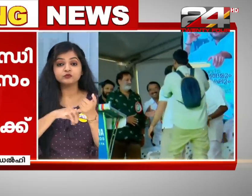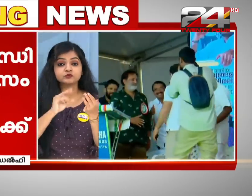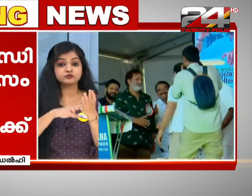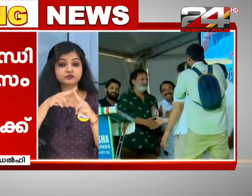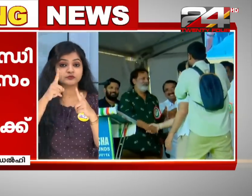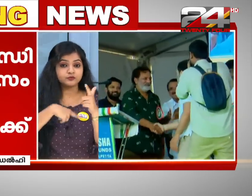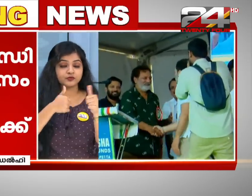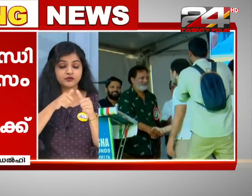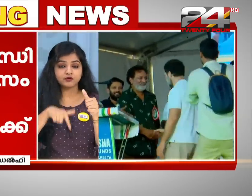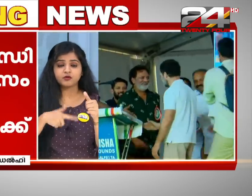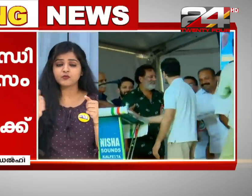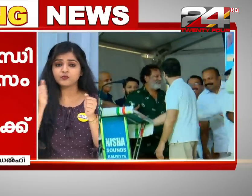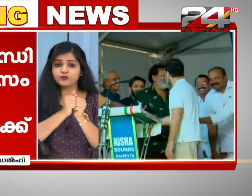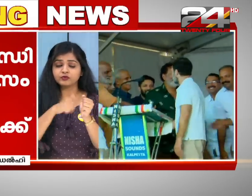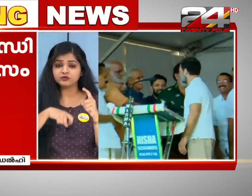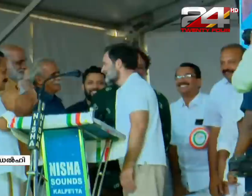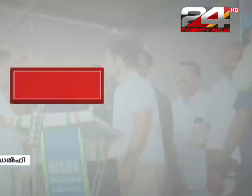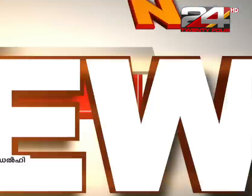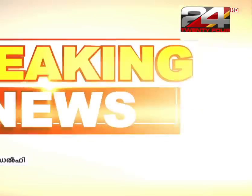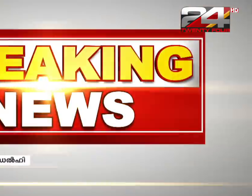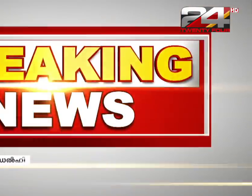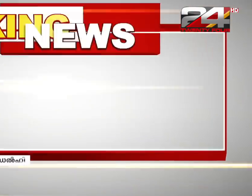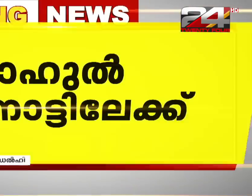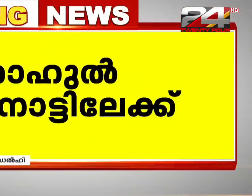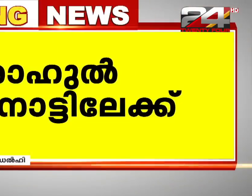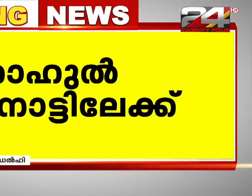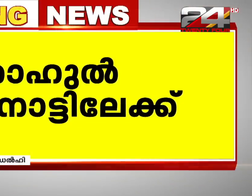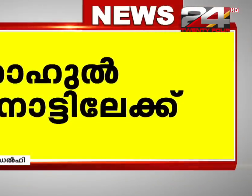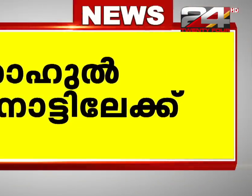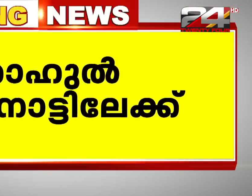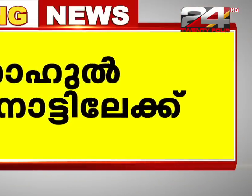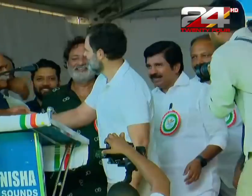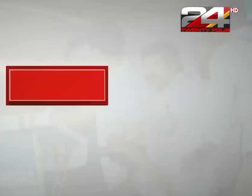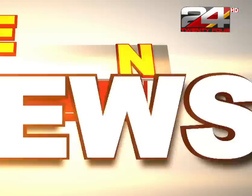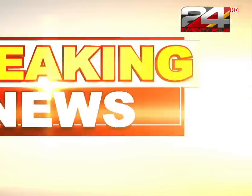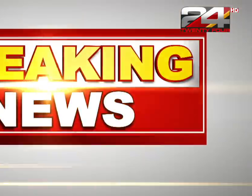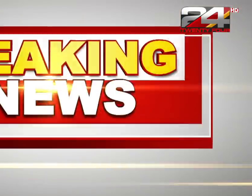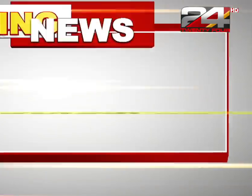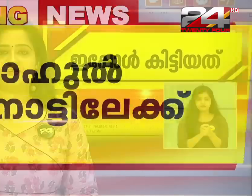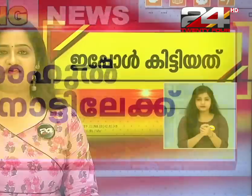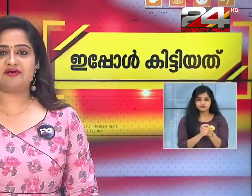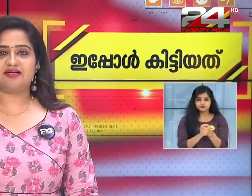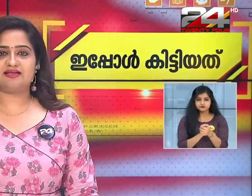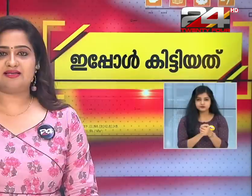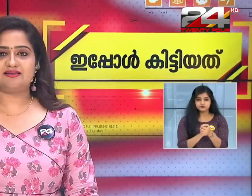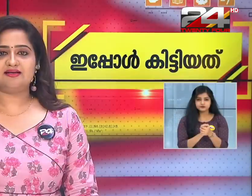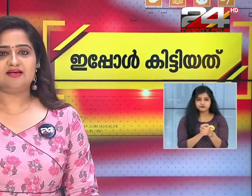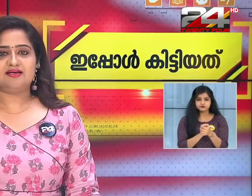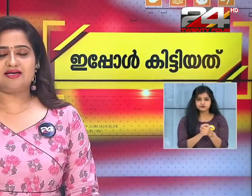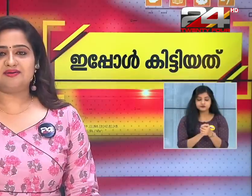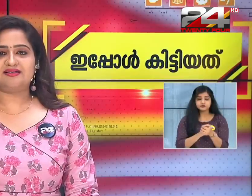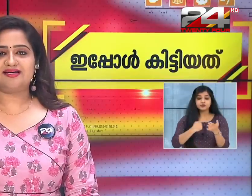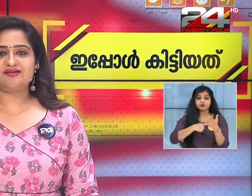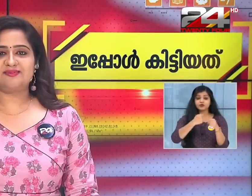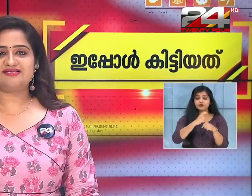സോണിയാഗാന്ധി ഇവർക്കൊപ്പം കേരളത്തിലേക്ക് വരുന്നില്ല എന്നുള്ളതാണ് ഇപ്പോഴത്തെ വിവരം. ശരി, രാധാകൃഷ്ണനാണ് വിവരങ്ങൾ നൽകിയത്.